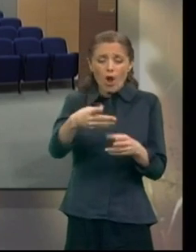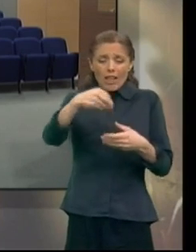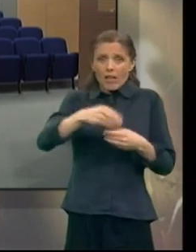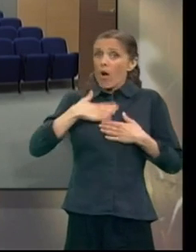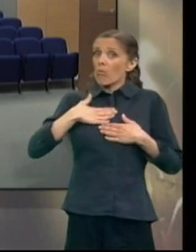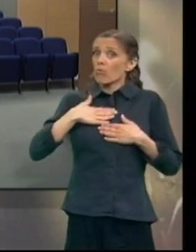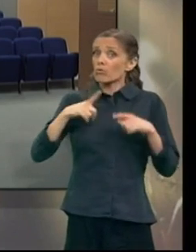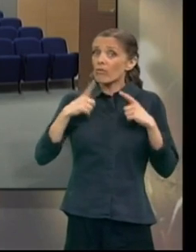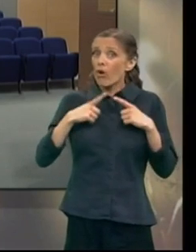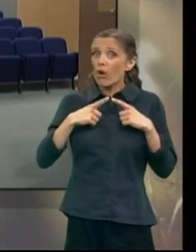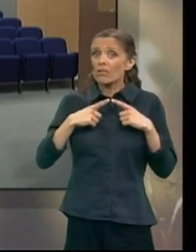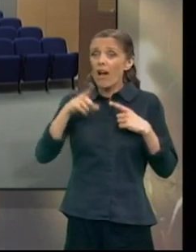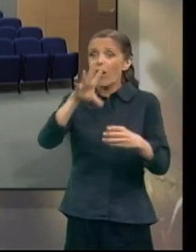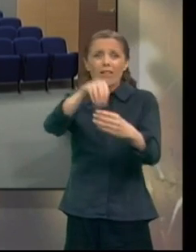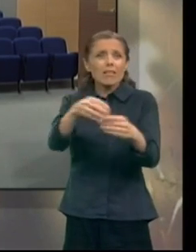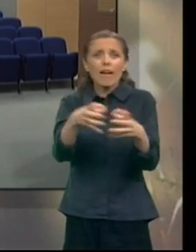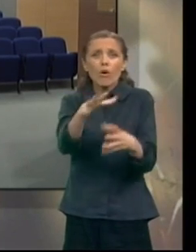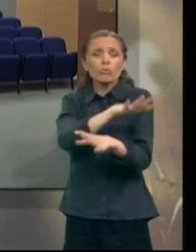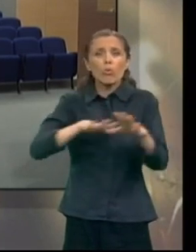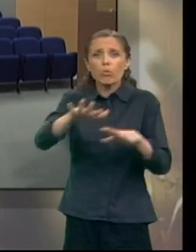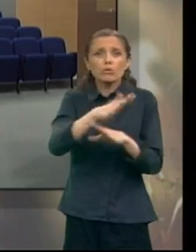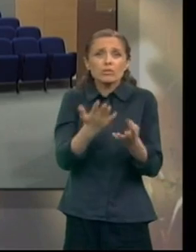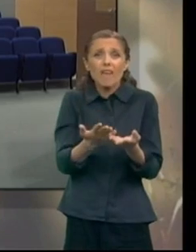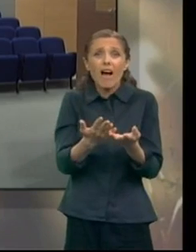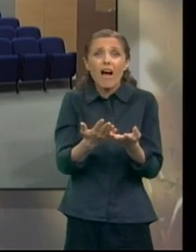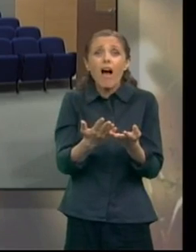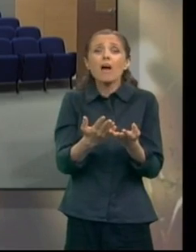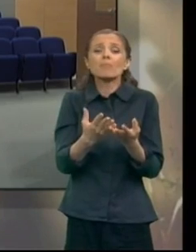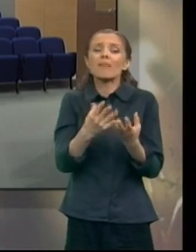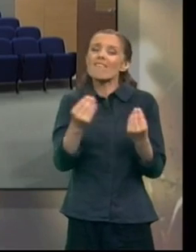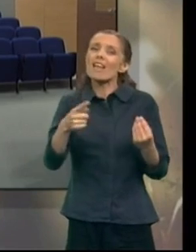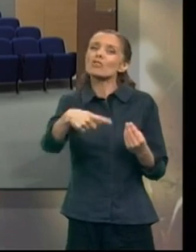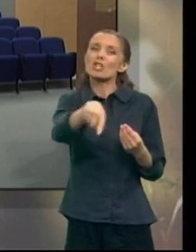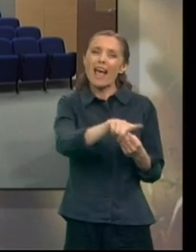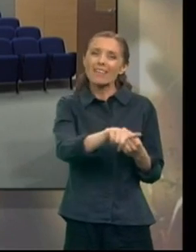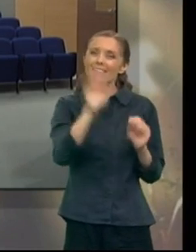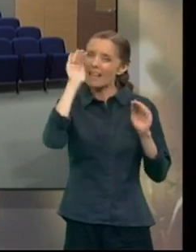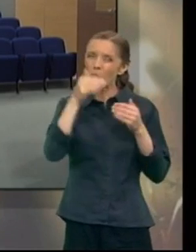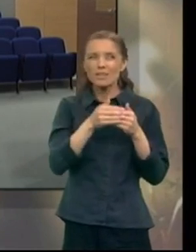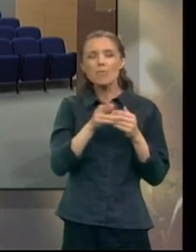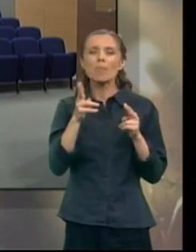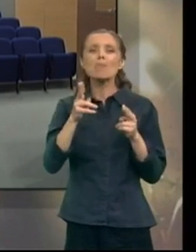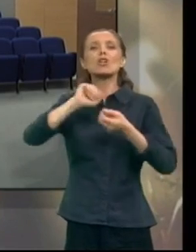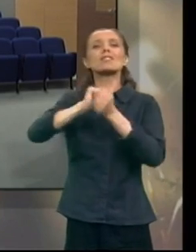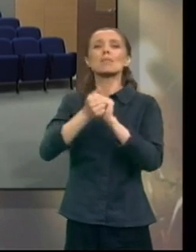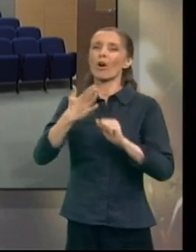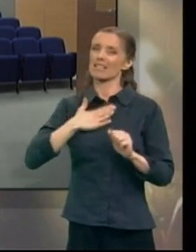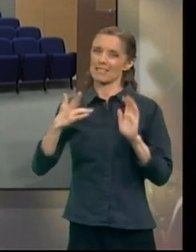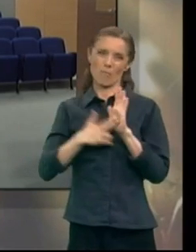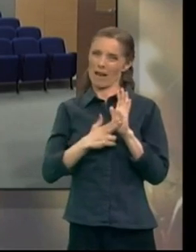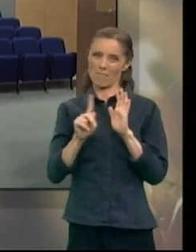društva i prosto, kako da kažem, ukoliko, a većina njih ne može da zastupa samo sebe kod svojih prava, onda to